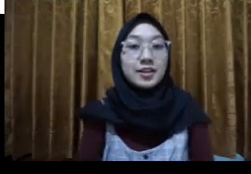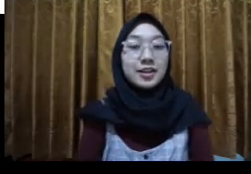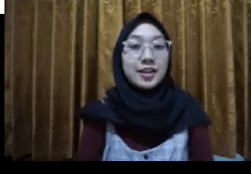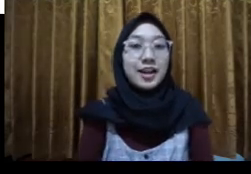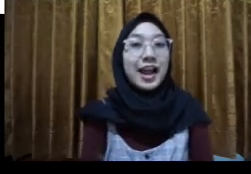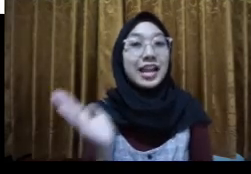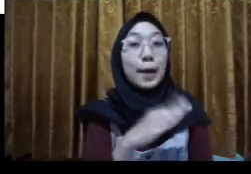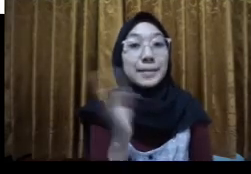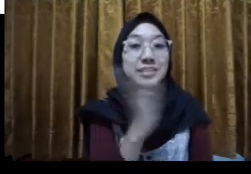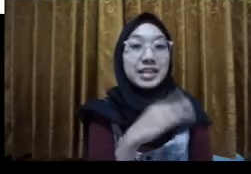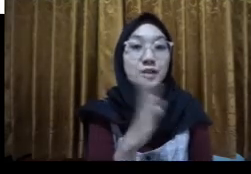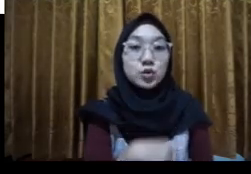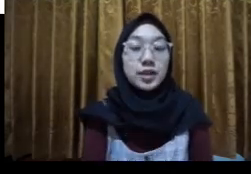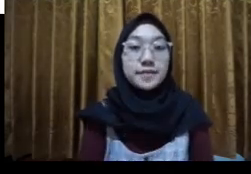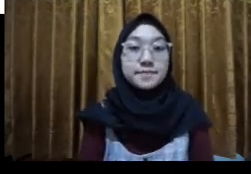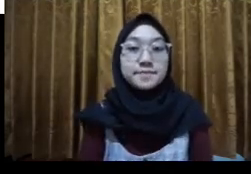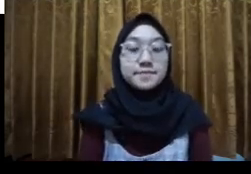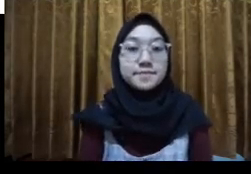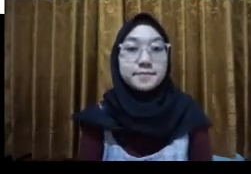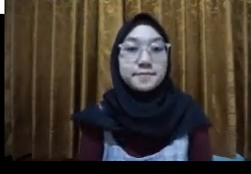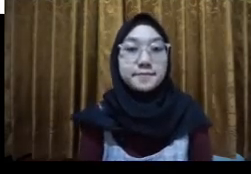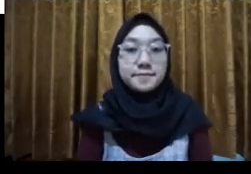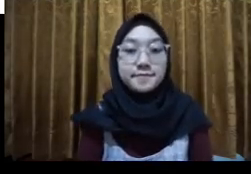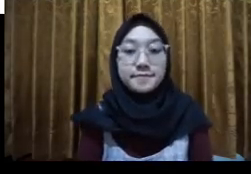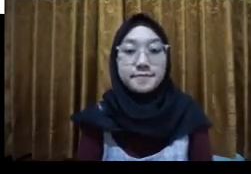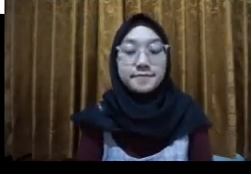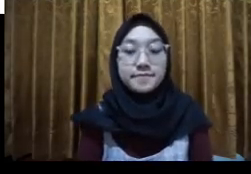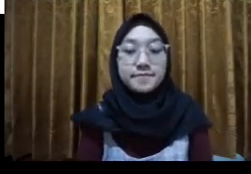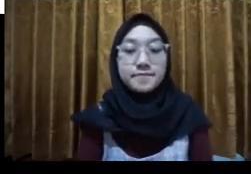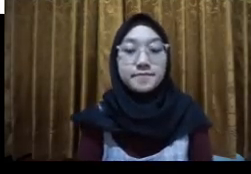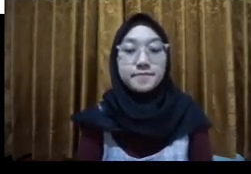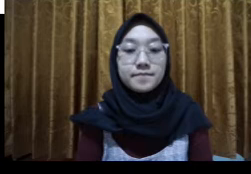misalkan 10, kita bisa tekan Ctrl G, Ctrl plus Golf.